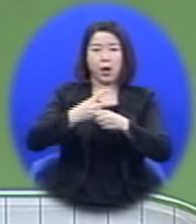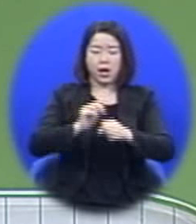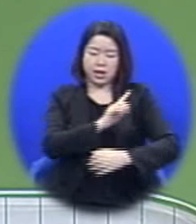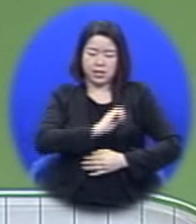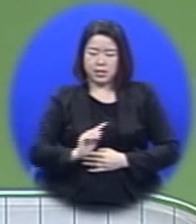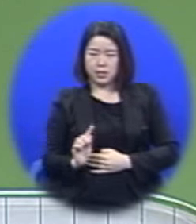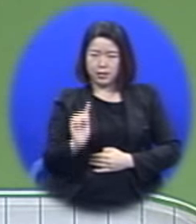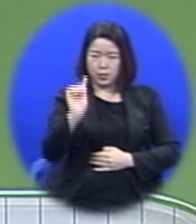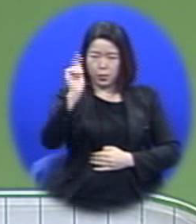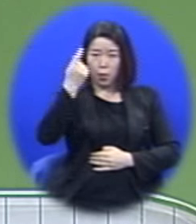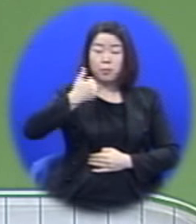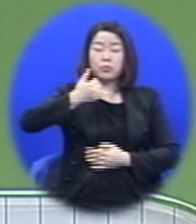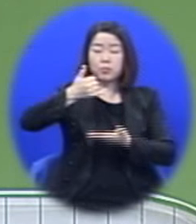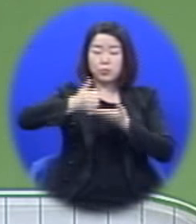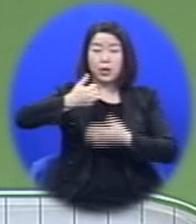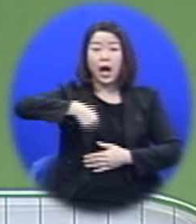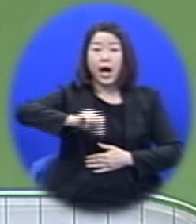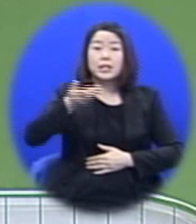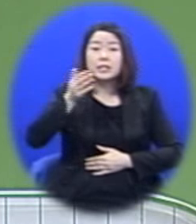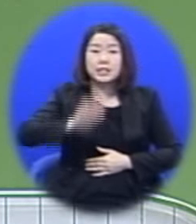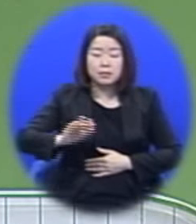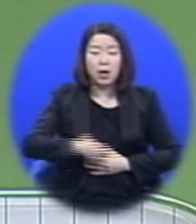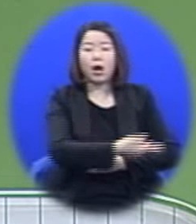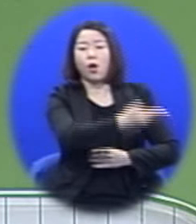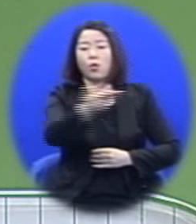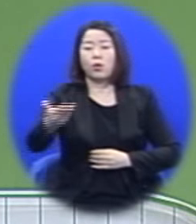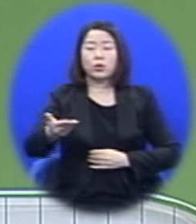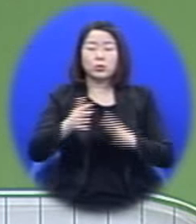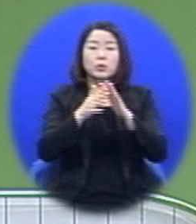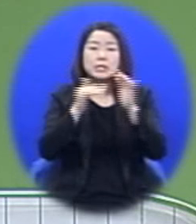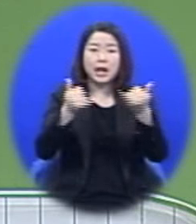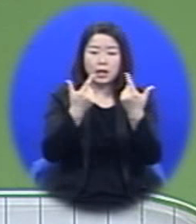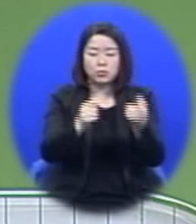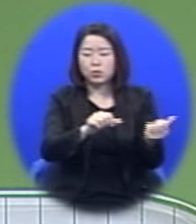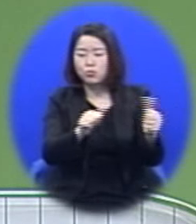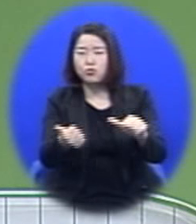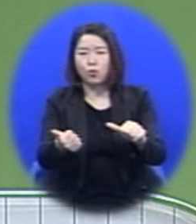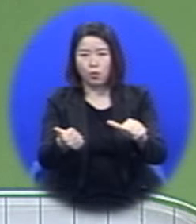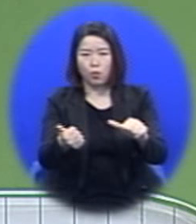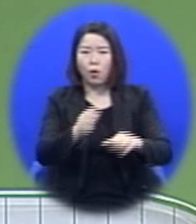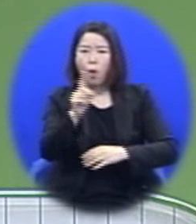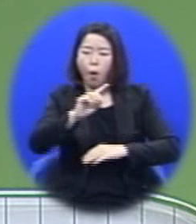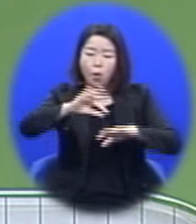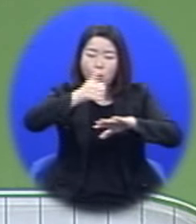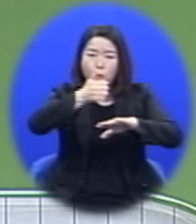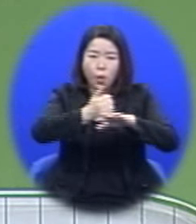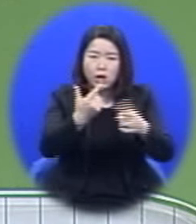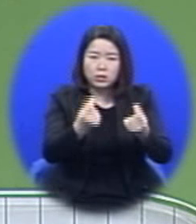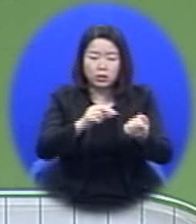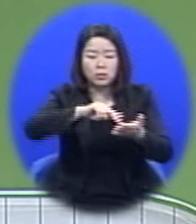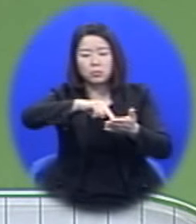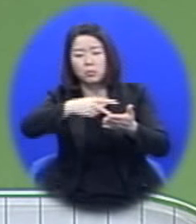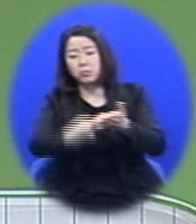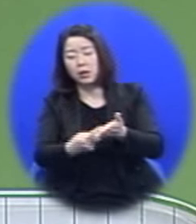분의 아들들이지만 너희도 사람처럼 죽을 것이고 연우 군주처럼 쓰러질 것이다.